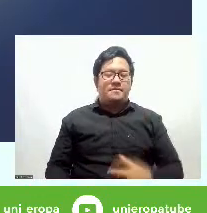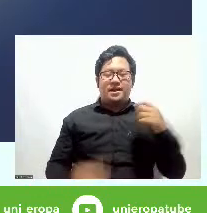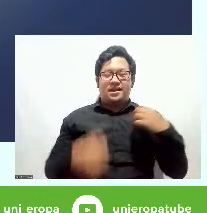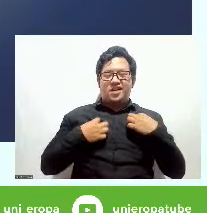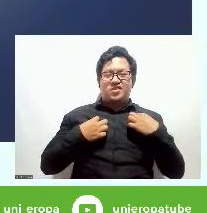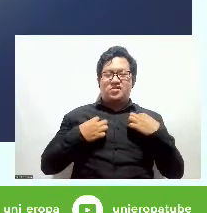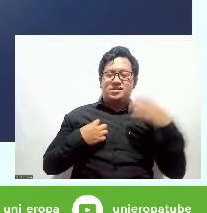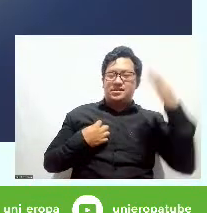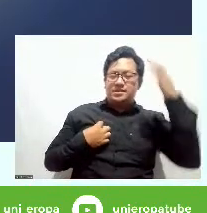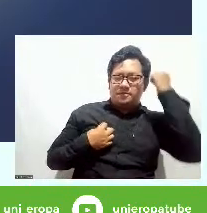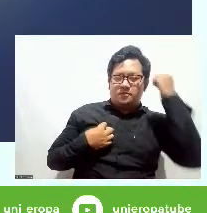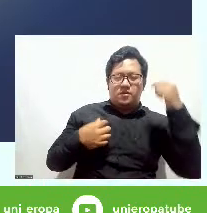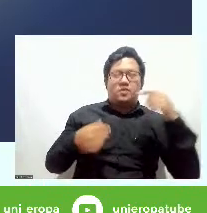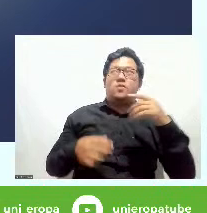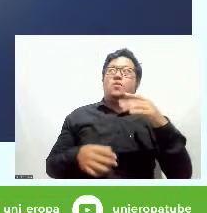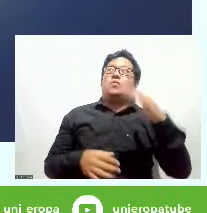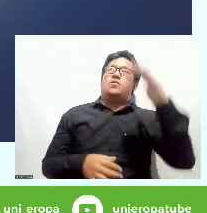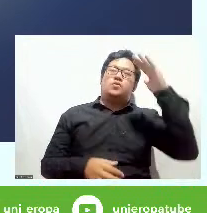akan